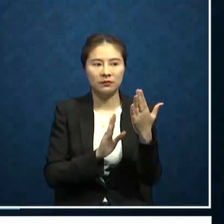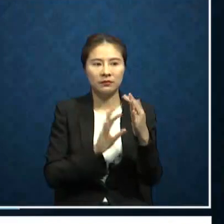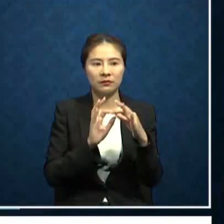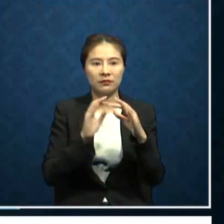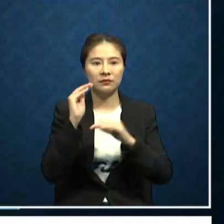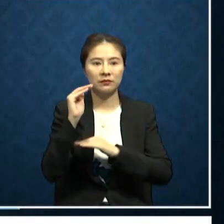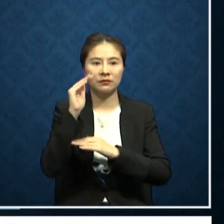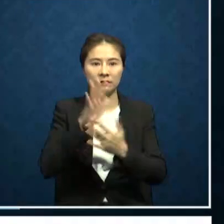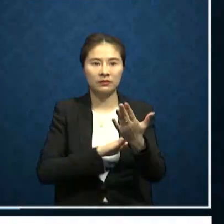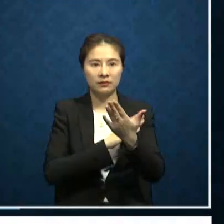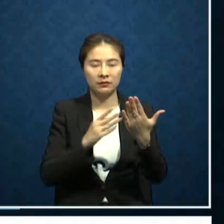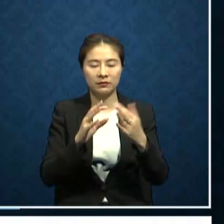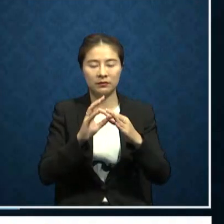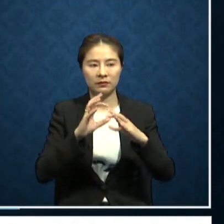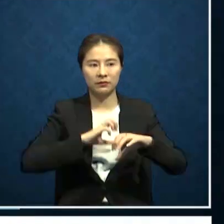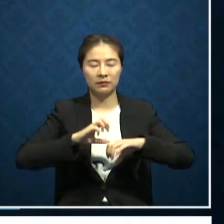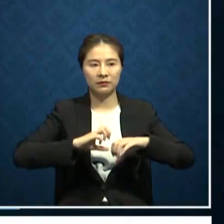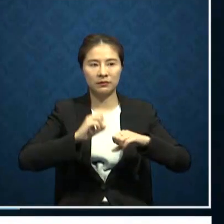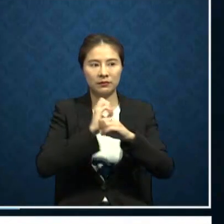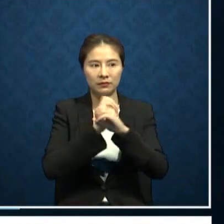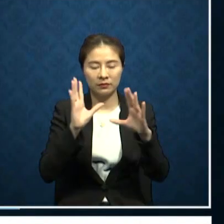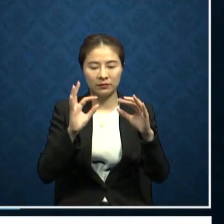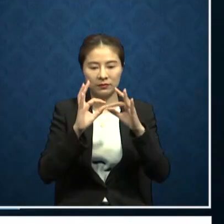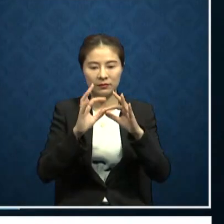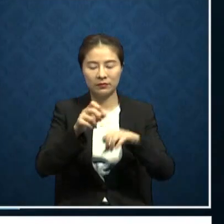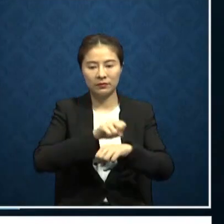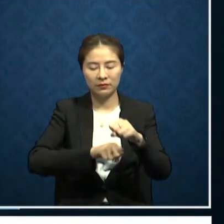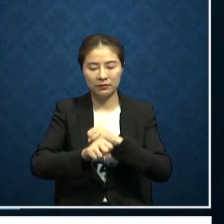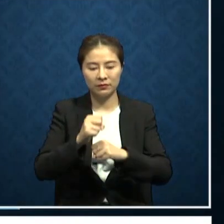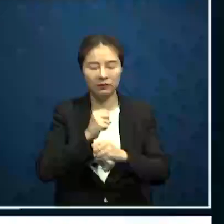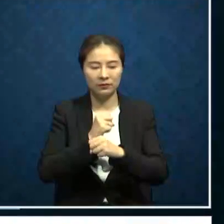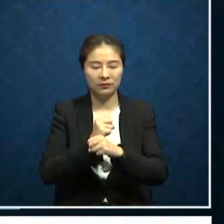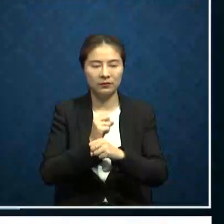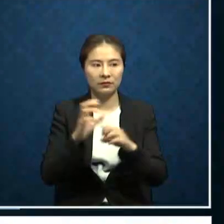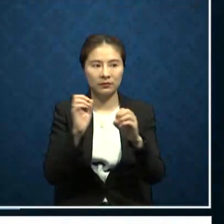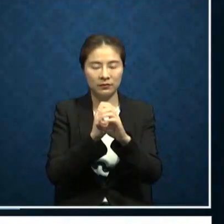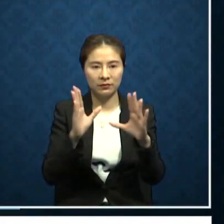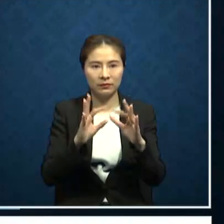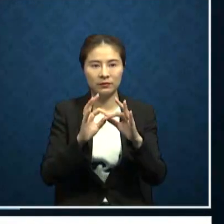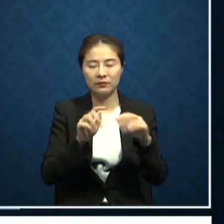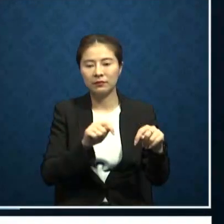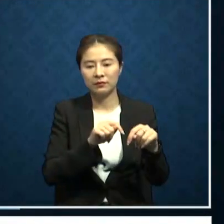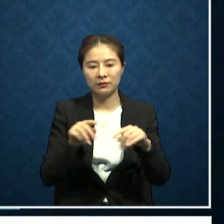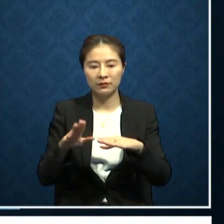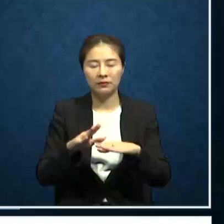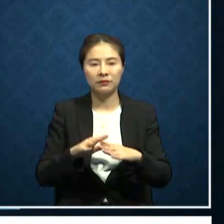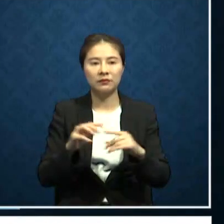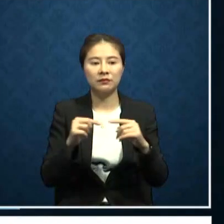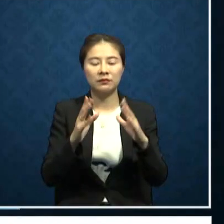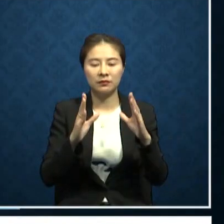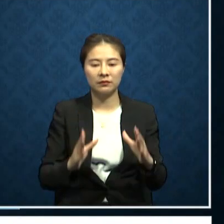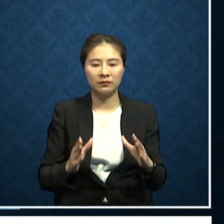กำหนดแนวทางการขับเคลื่อนซอ Powerที่ชัดเจนแล้วก็สามารถปฏิบัติได้อย่างเป็นรูปธรรมนะคะมีการเตรียมความพร้อมนะคะด้านทรัพยากร